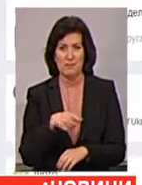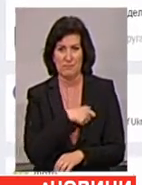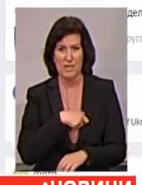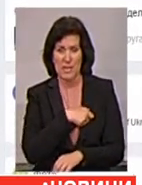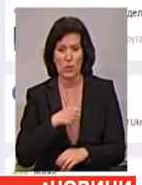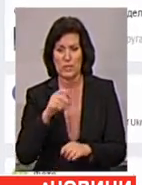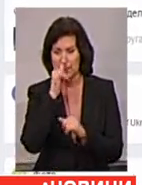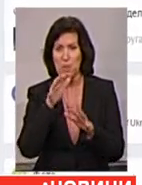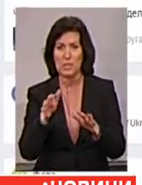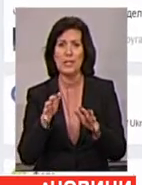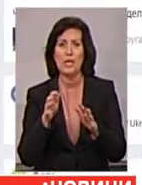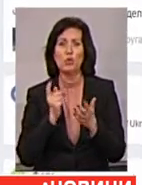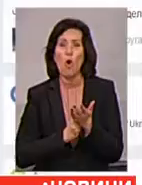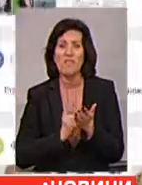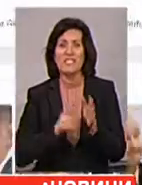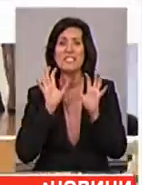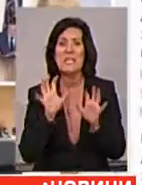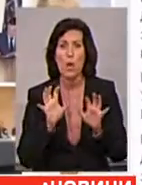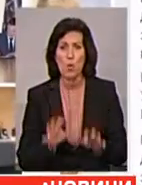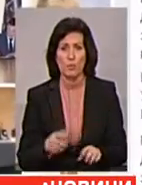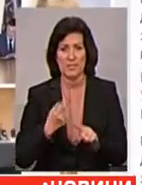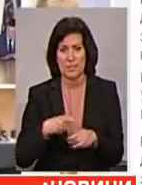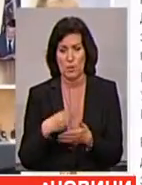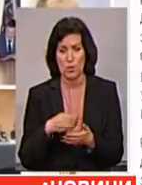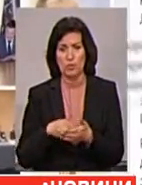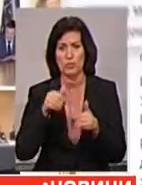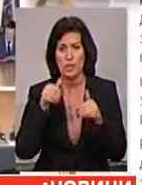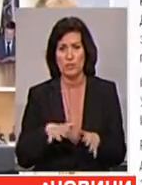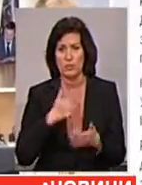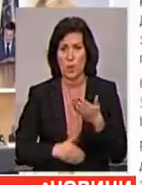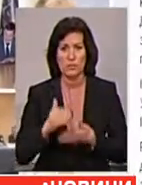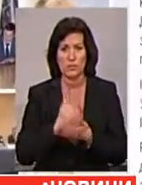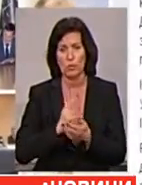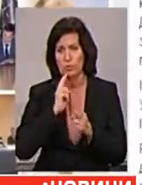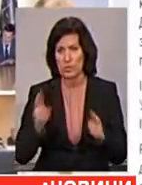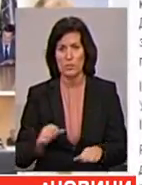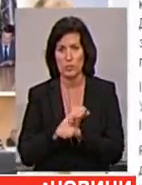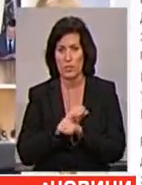довести законність отримання цих грошей. Рішення остаточне і оскарженню не підлягає.